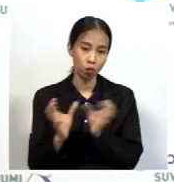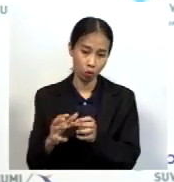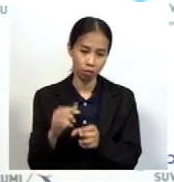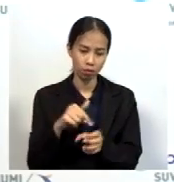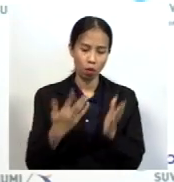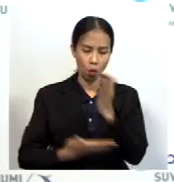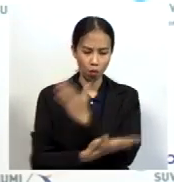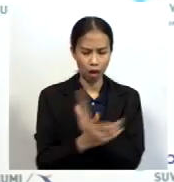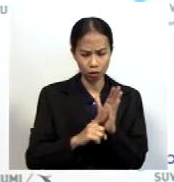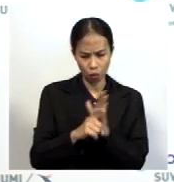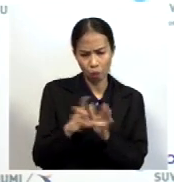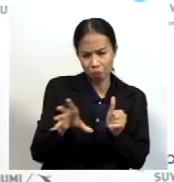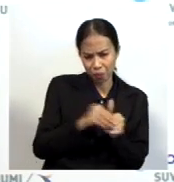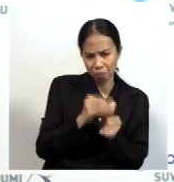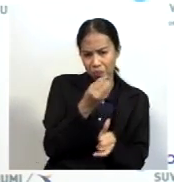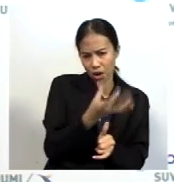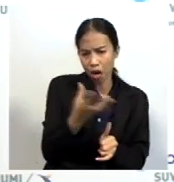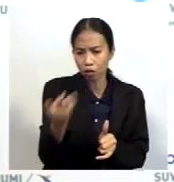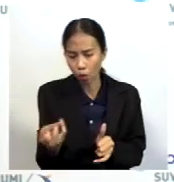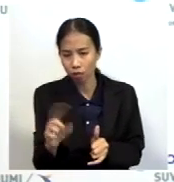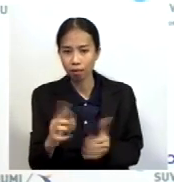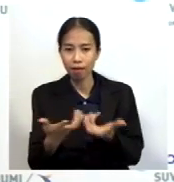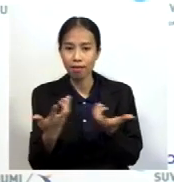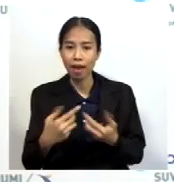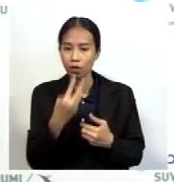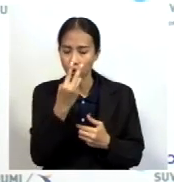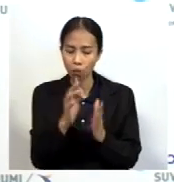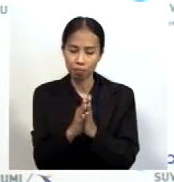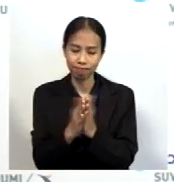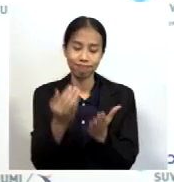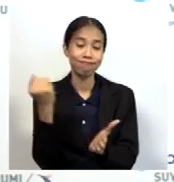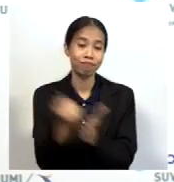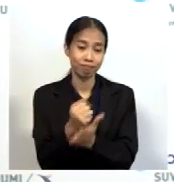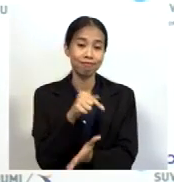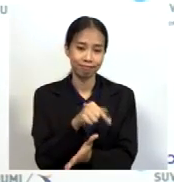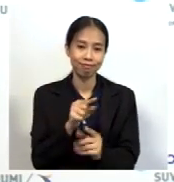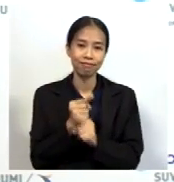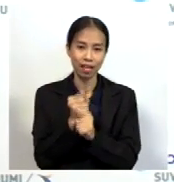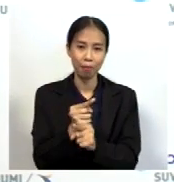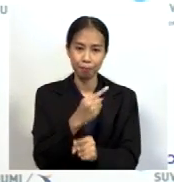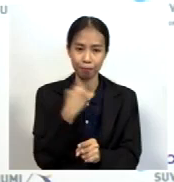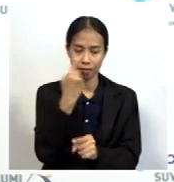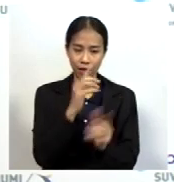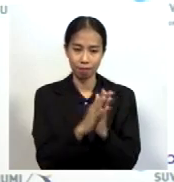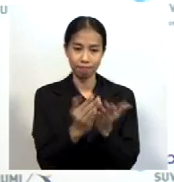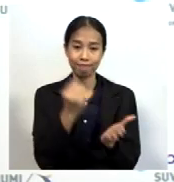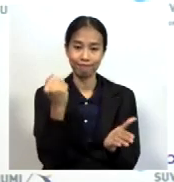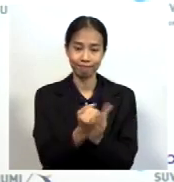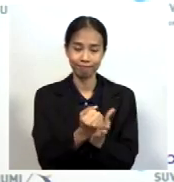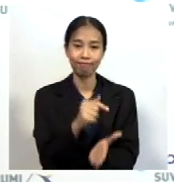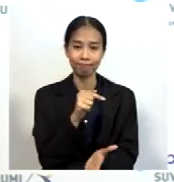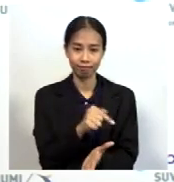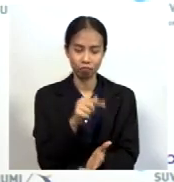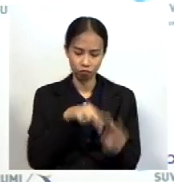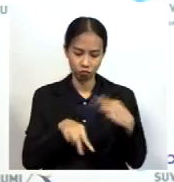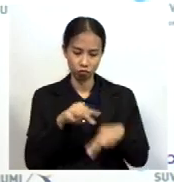งกับผู้โดยสารเสี่ยงต่ำโดยแยกตามพาสปอร์ตนะครับก็คือผู้โดยสารที่ถือพาสปอร์ตและทางสำนักงานตรวจค